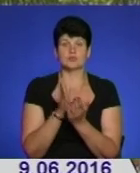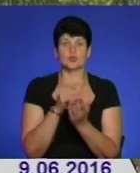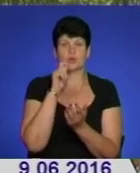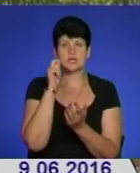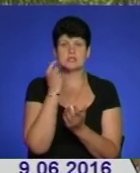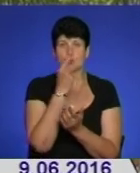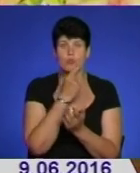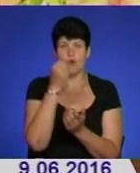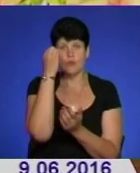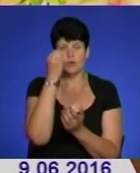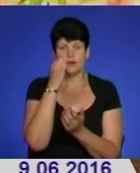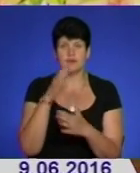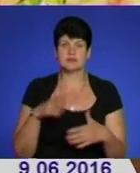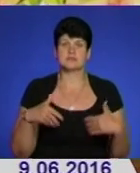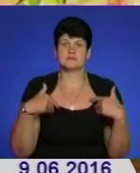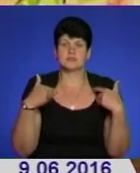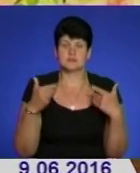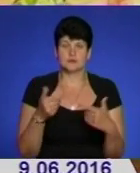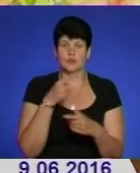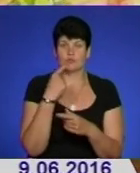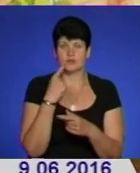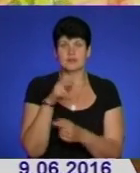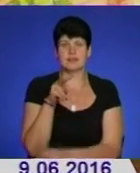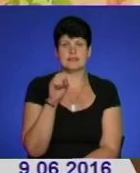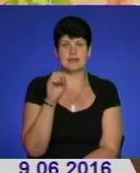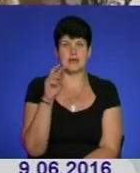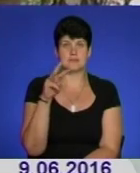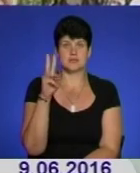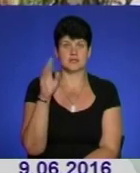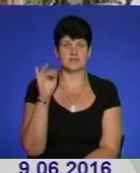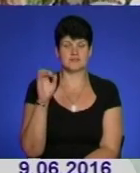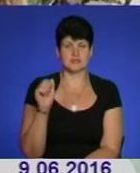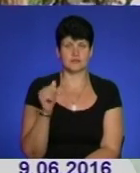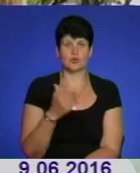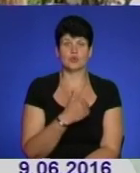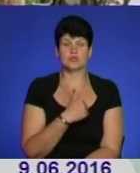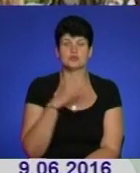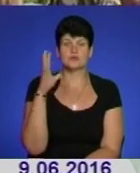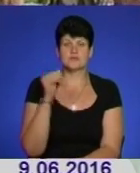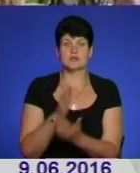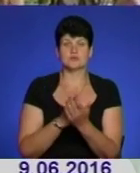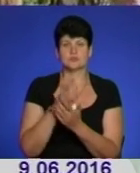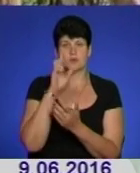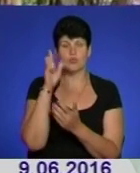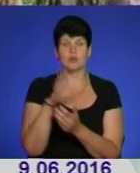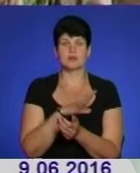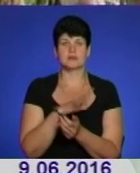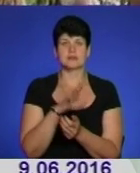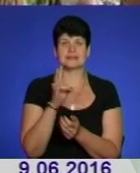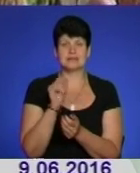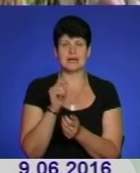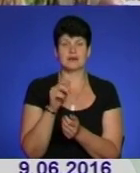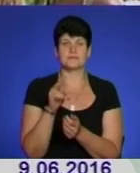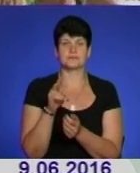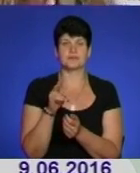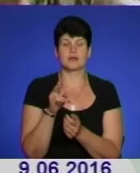але подяки та звертання проголошуватимуть по-лемківськи. Вони хотіли, щоб і вся літургія була на лемківській мові, але є